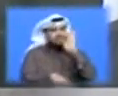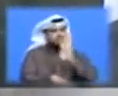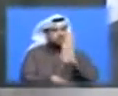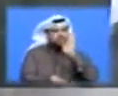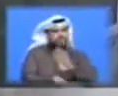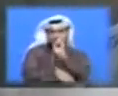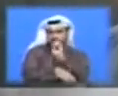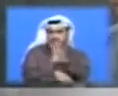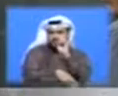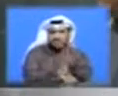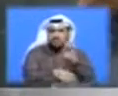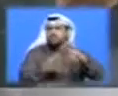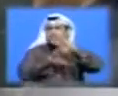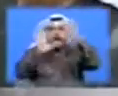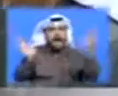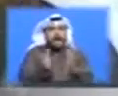الهيئات التمريضية